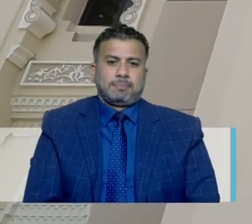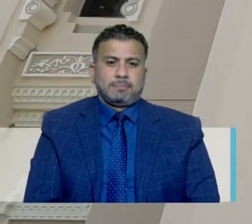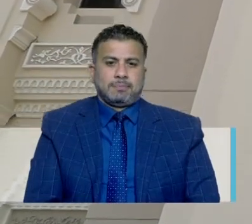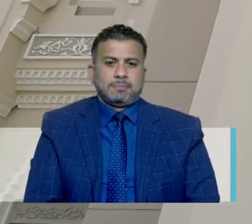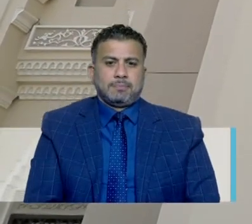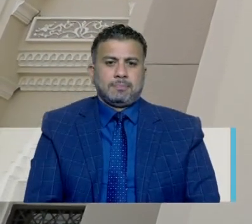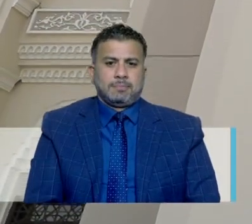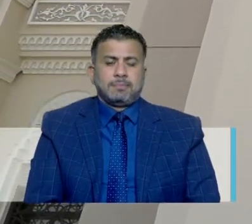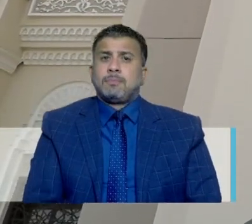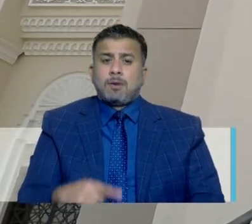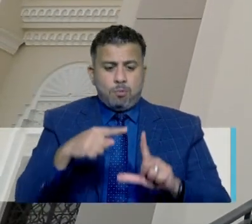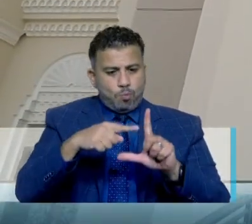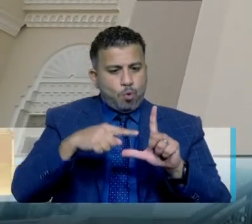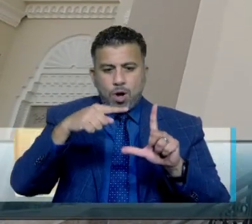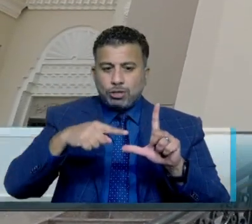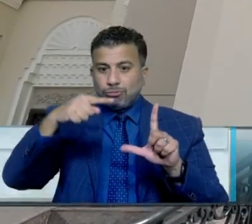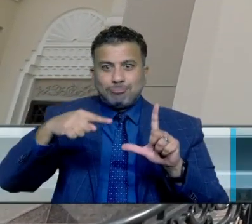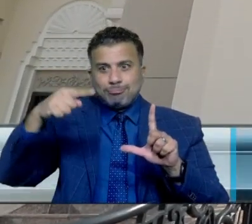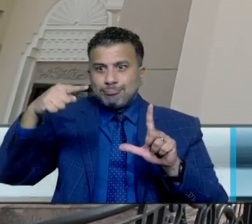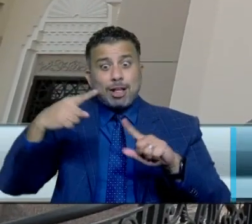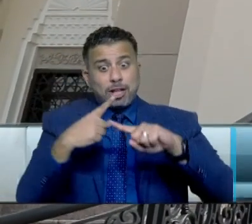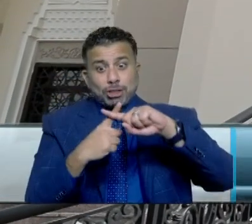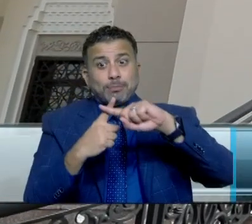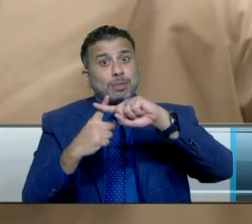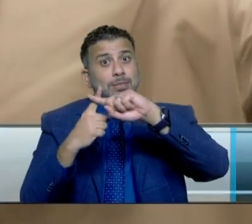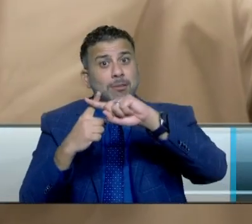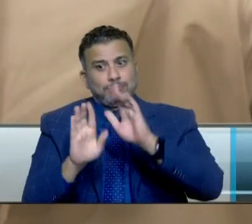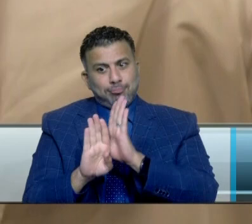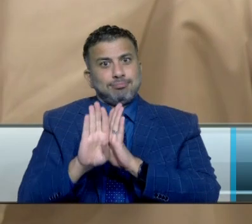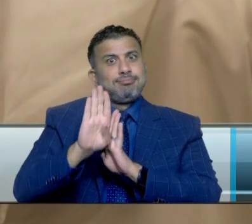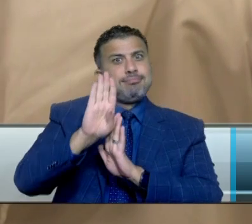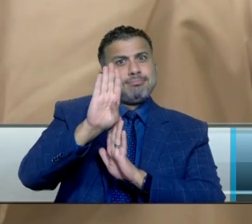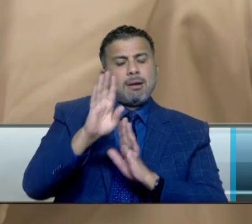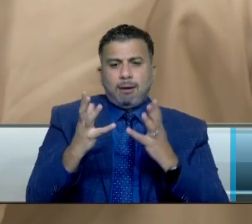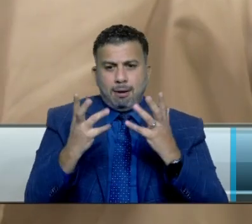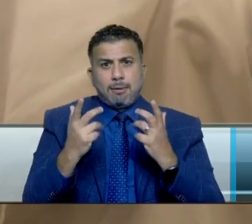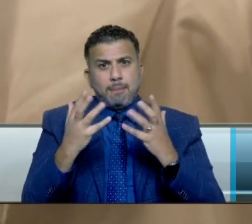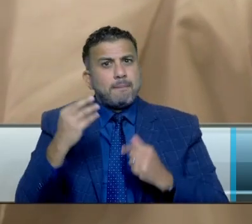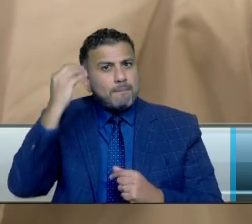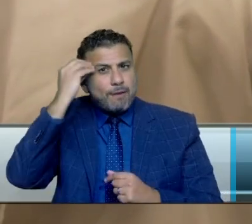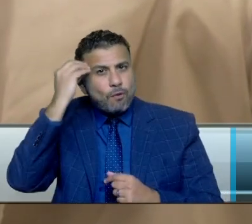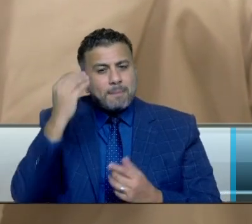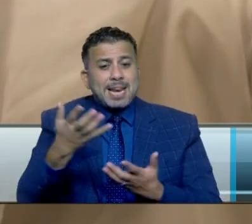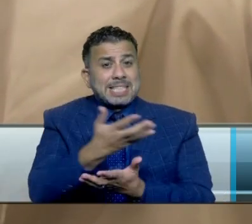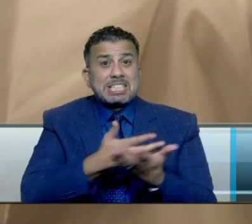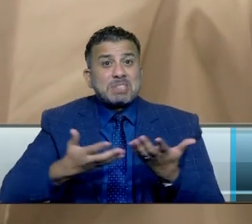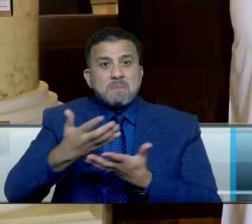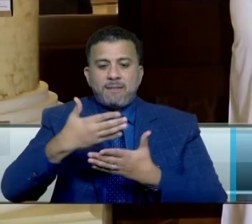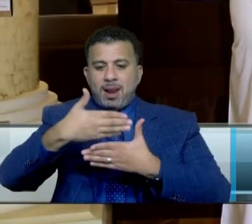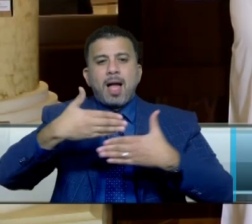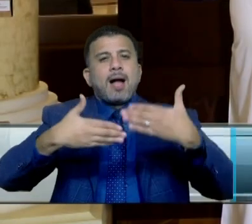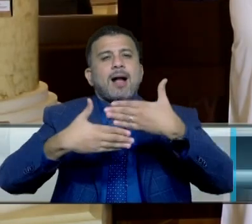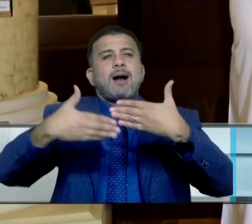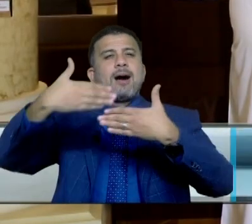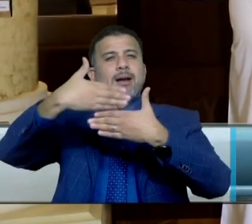20123 مؤشرات ايجابيه تبشر بمستقبل واعد وارقام تعزز مفهوم الاستثمار في العقارات